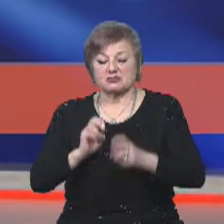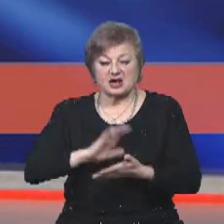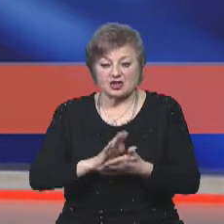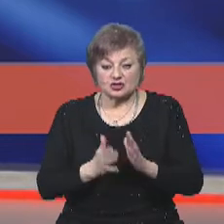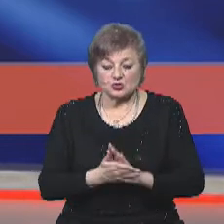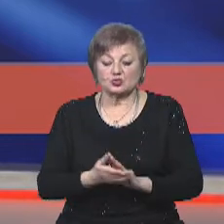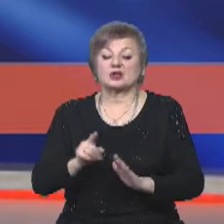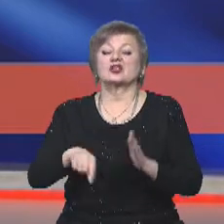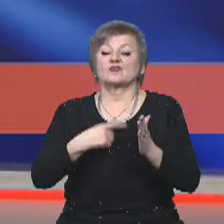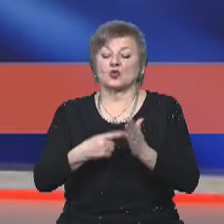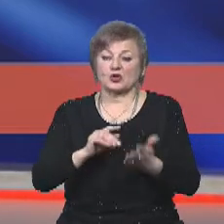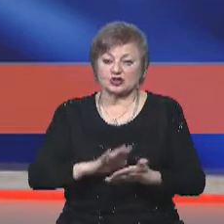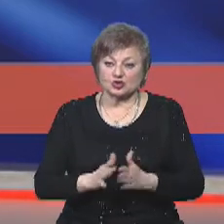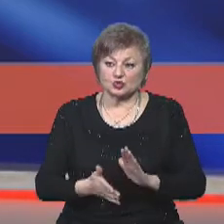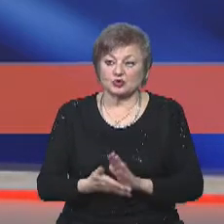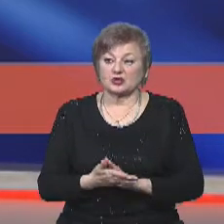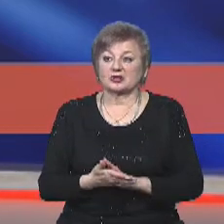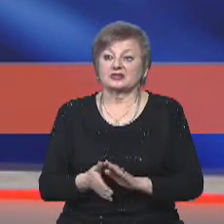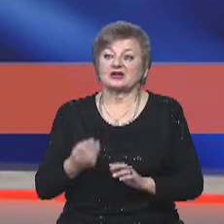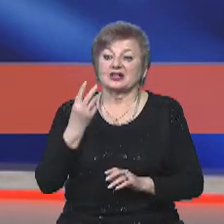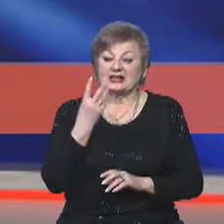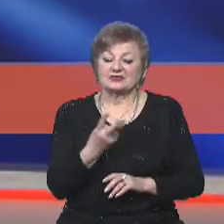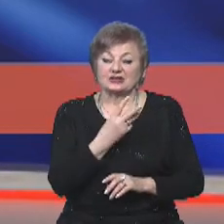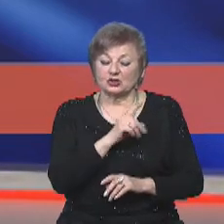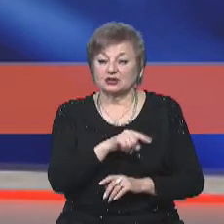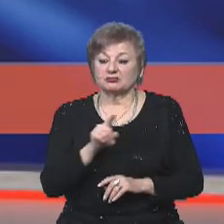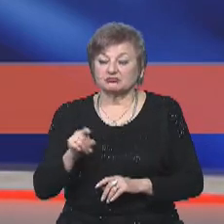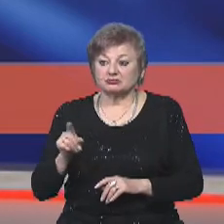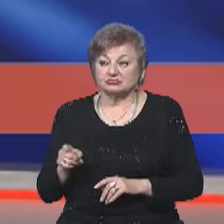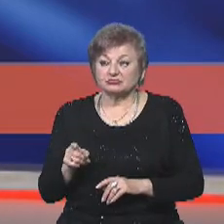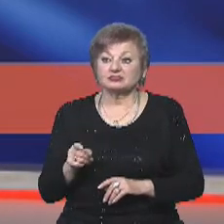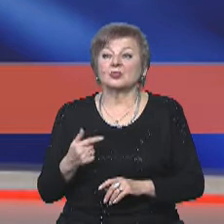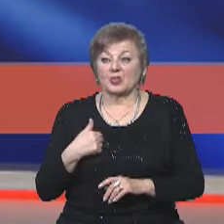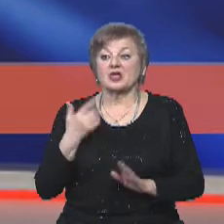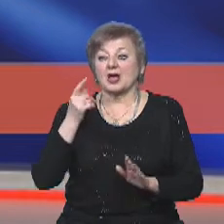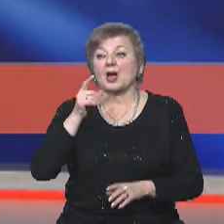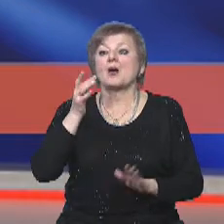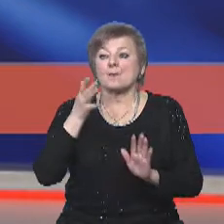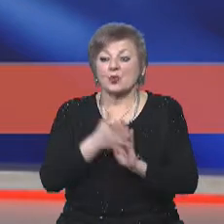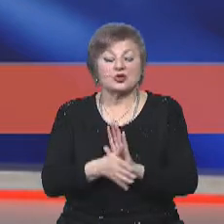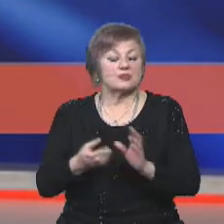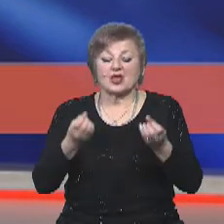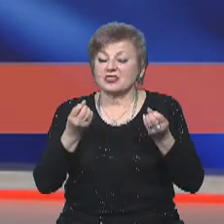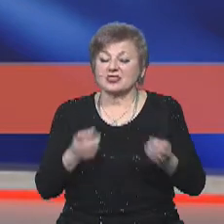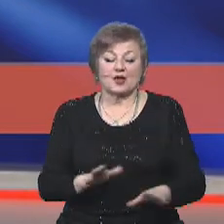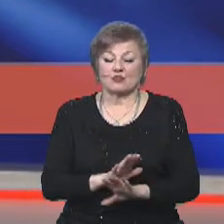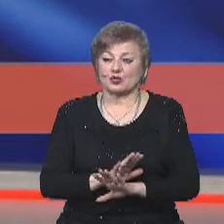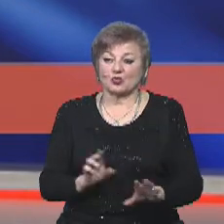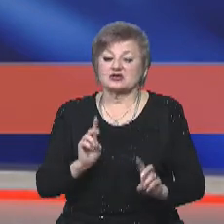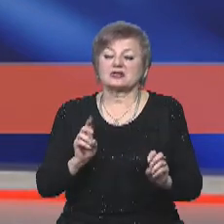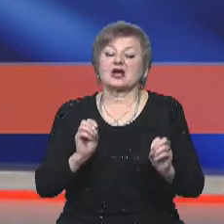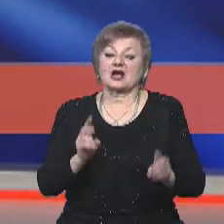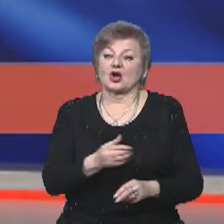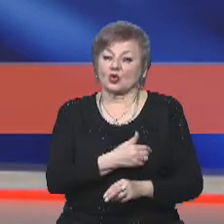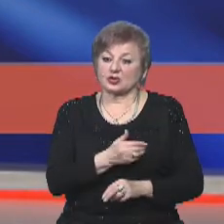і в місті, із трьох цих составляючих я розумію, що все не так просто. Как хотелось